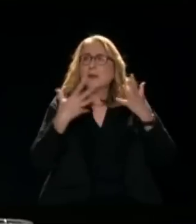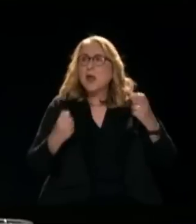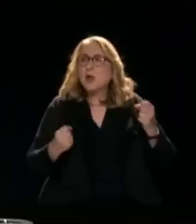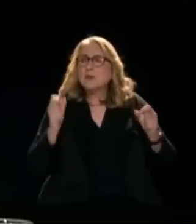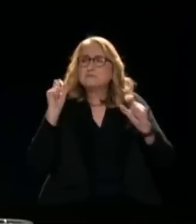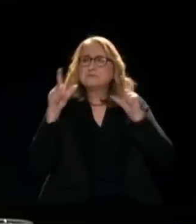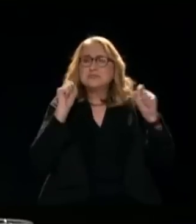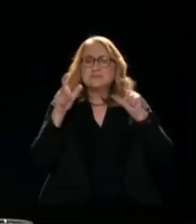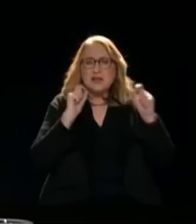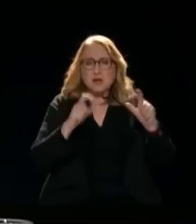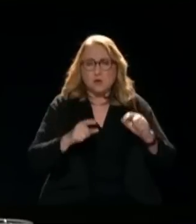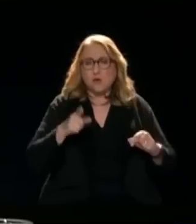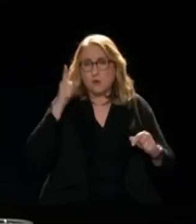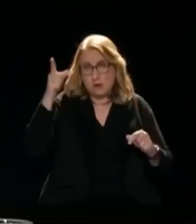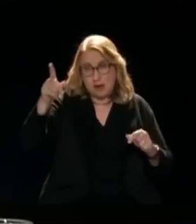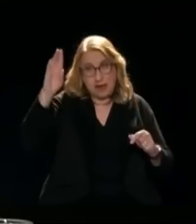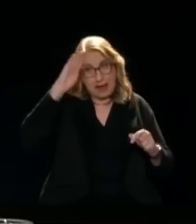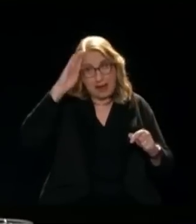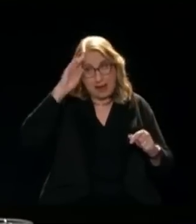ήταν ιδιωτικοί